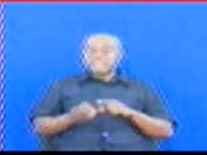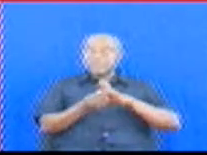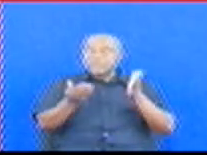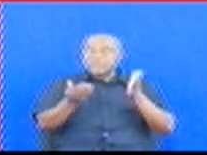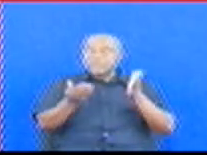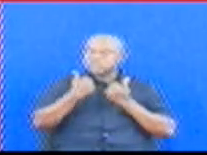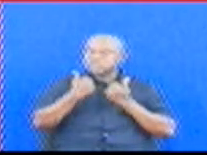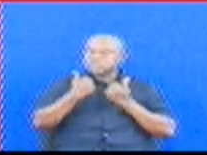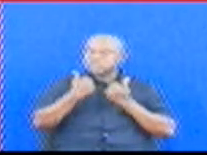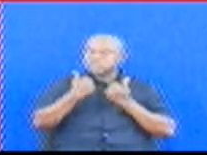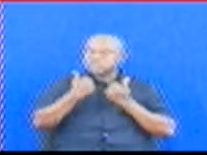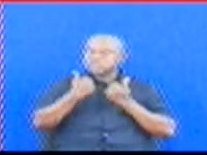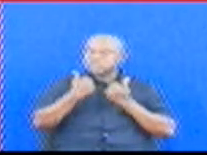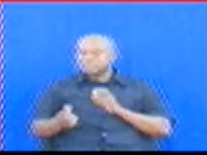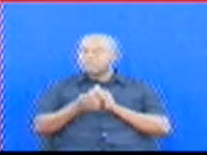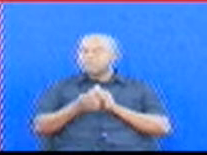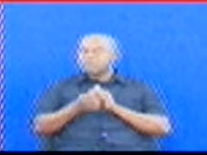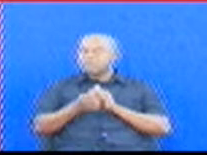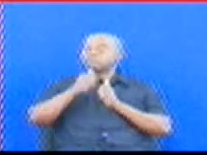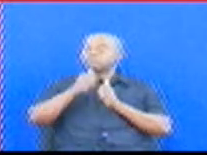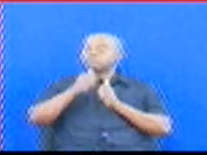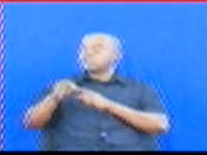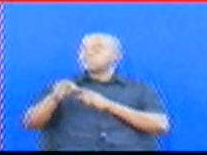tishio, sababu tofauti tofauti,